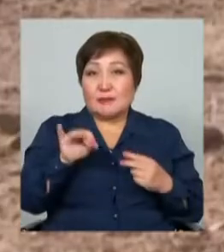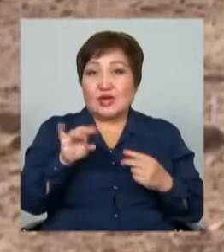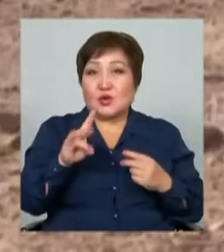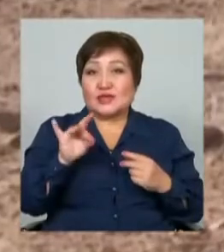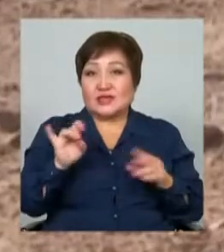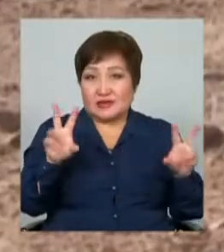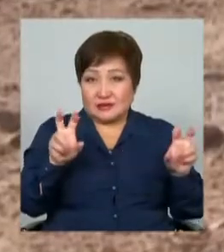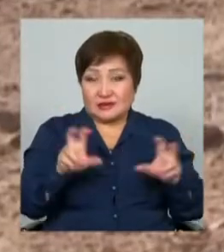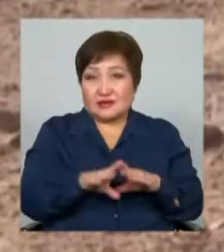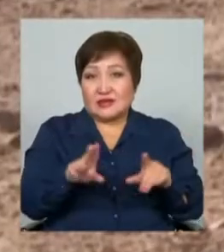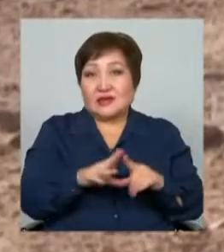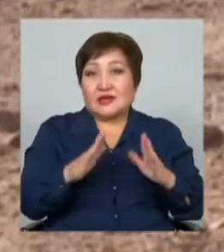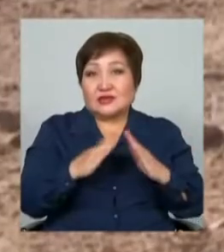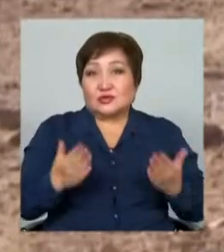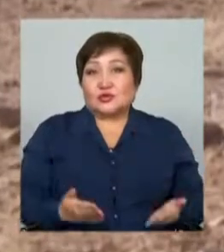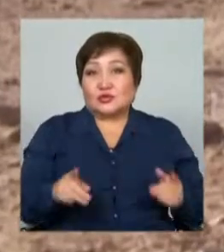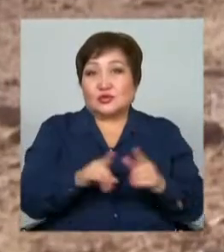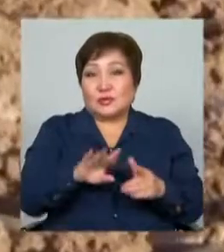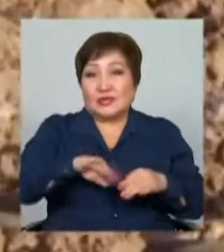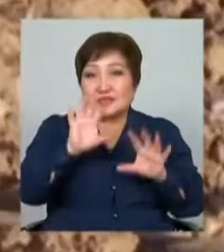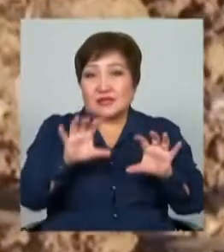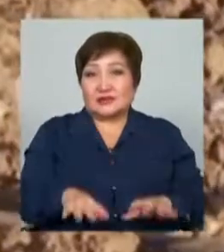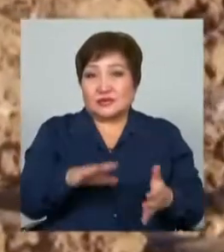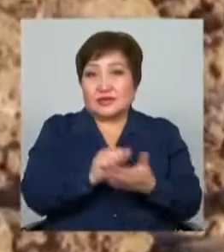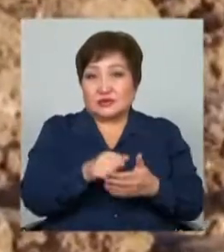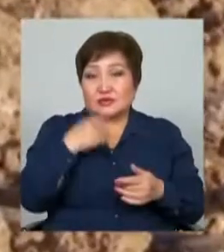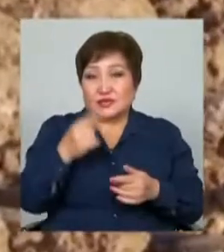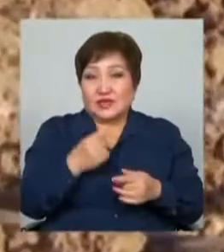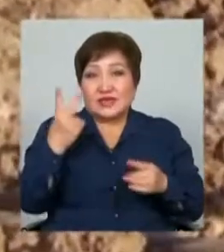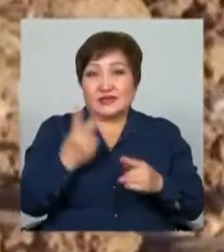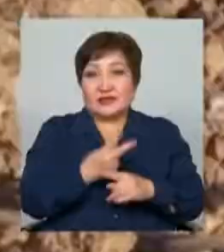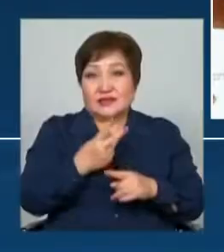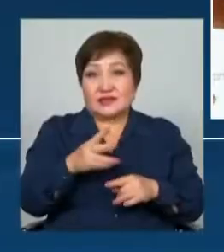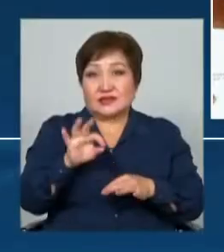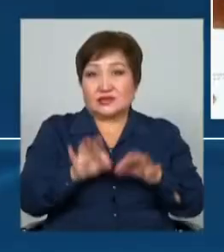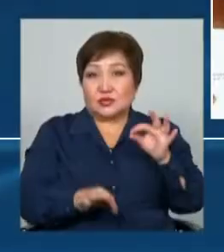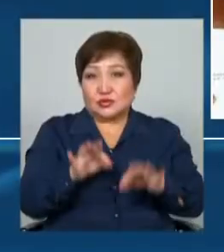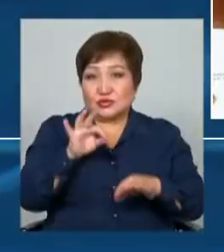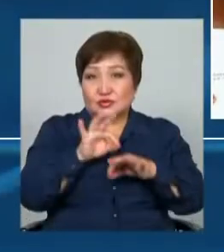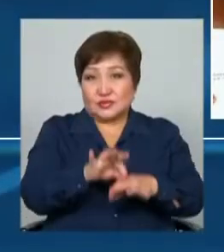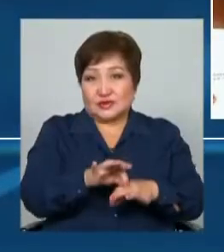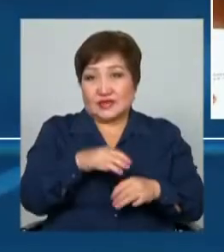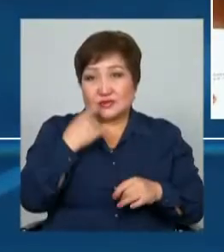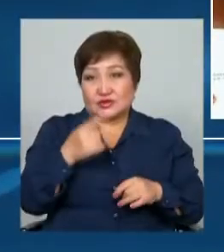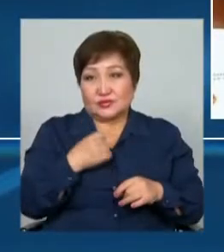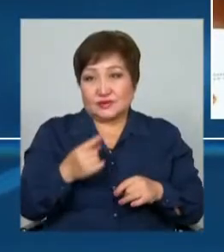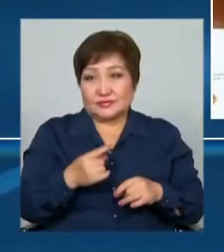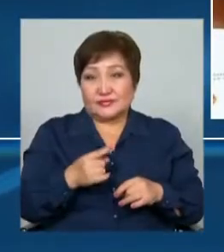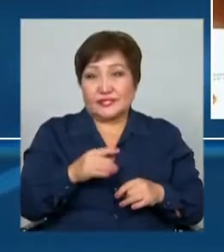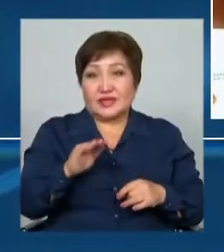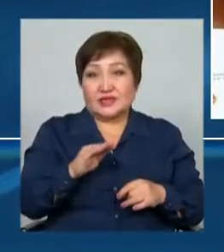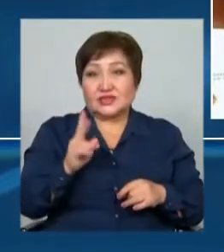алғанын жоққа шығармады. Сонымен қатар бір емес, екі бірдей сот ісі жүріп жатқанын айғақты. ЖК пионердің